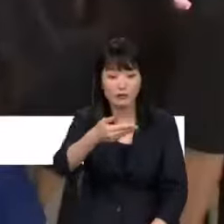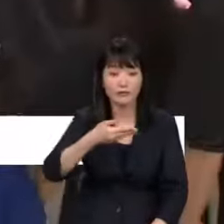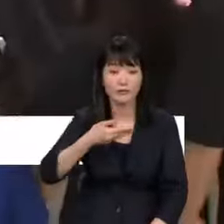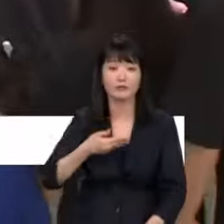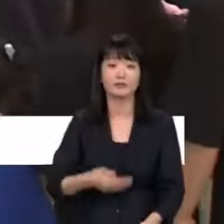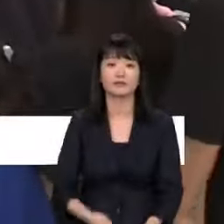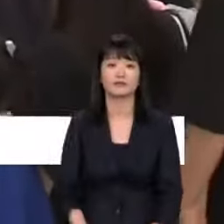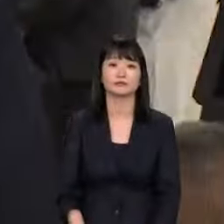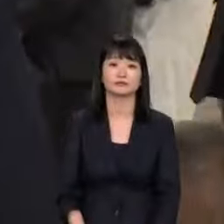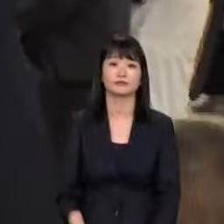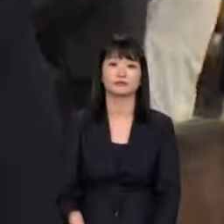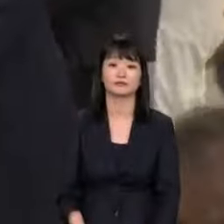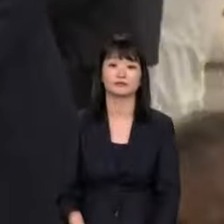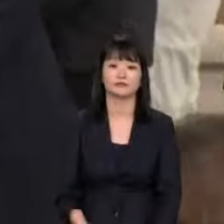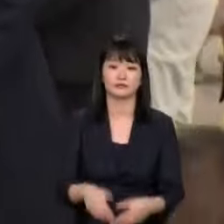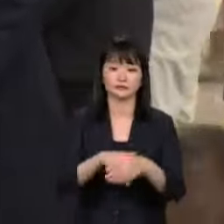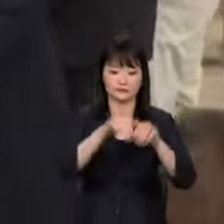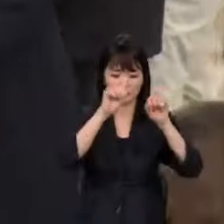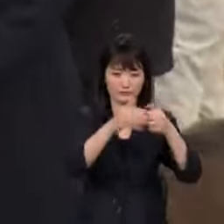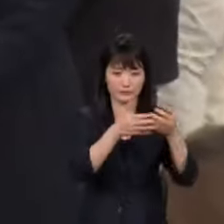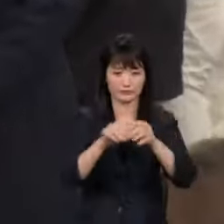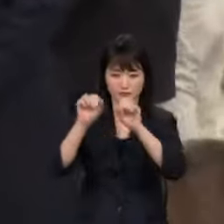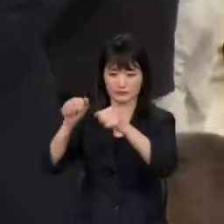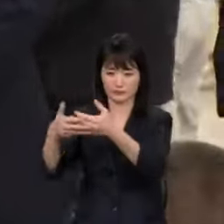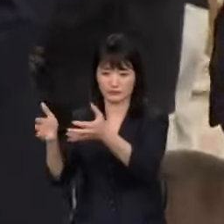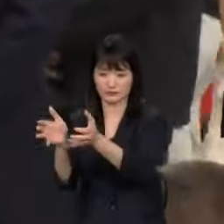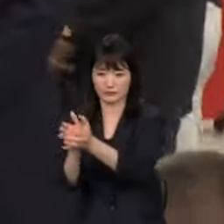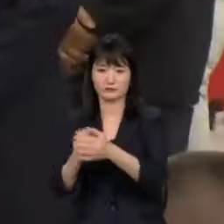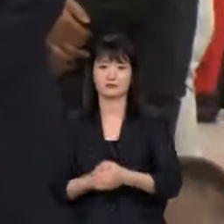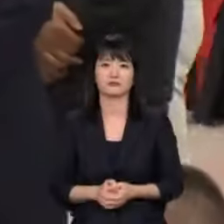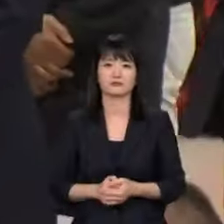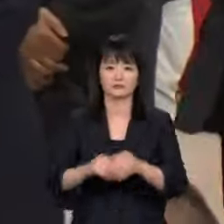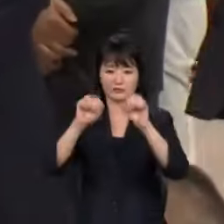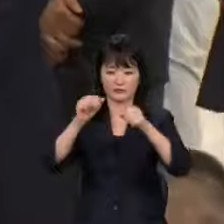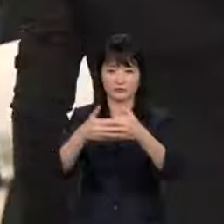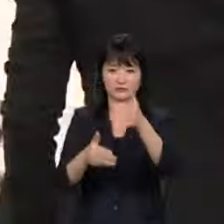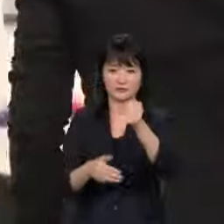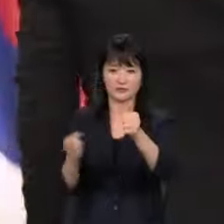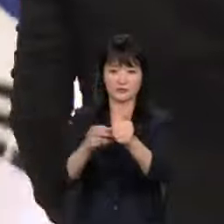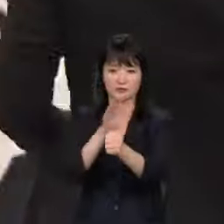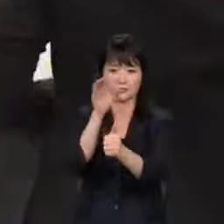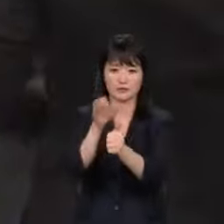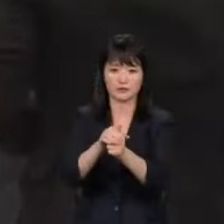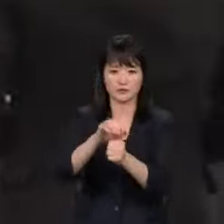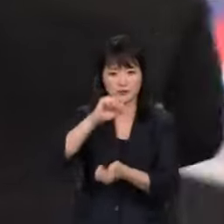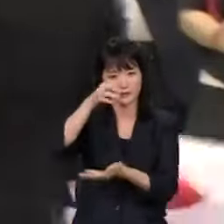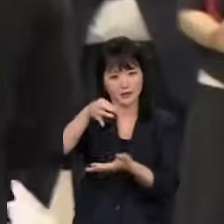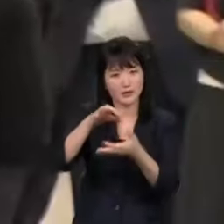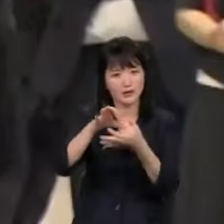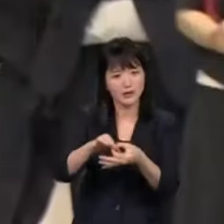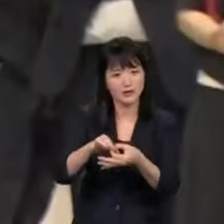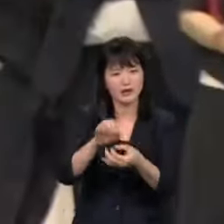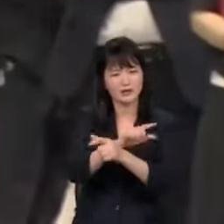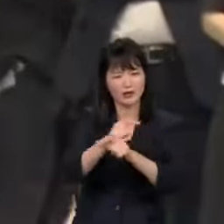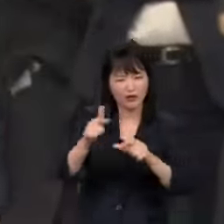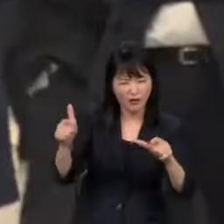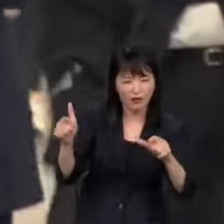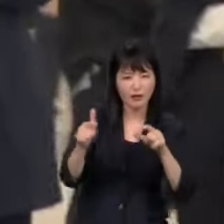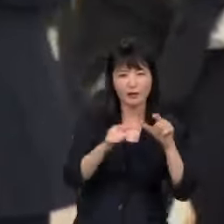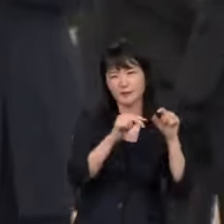받았습니다. 문체부와 체육회는 체육단체장의 연임 제한, 예산 교부 방식 등 여러 사안마다 첨예하게